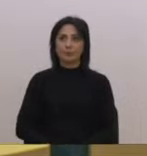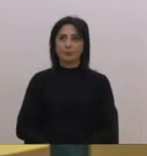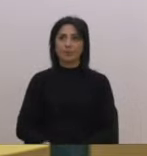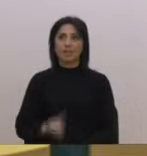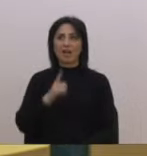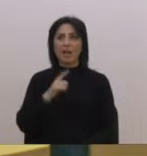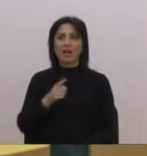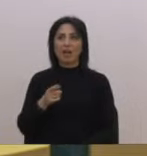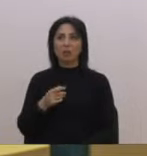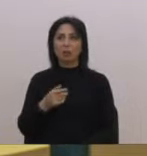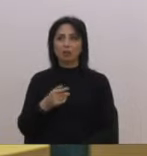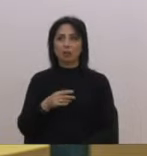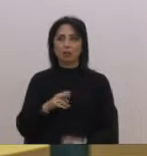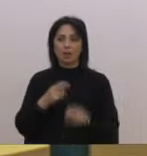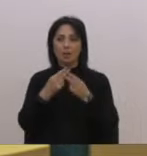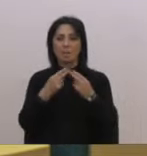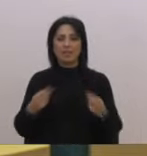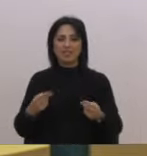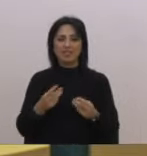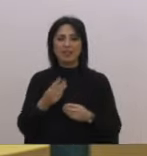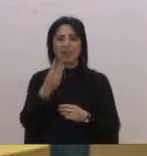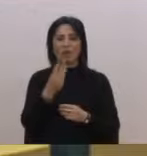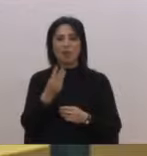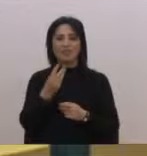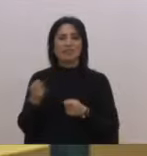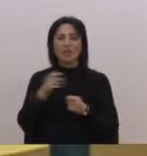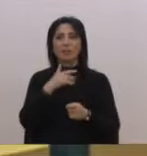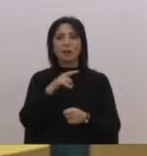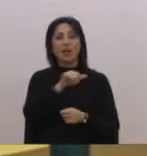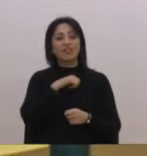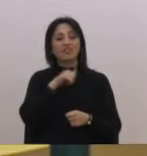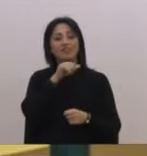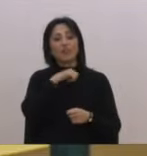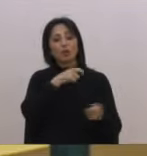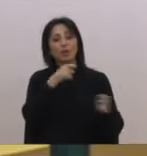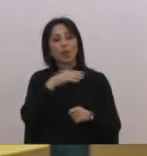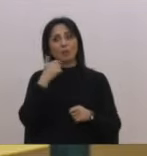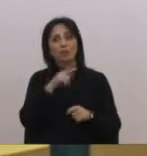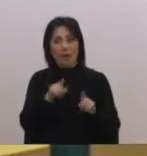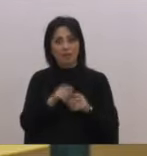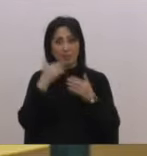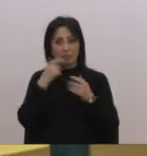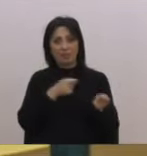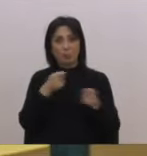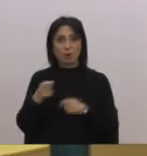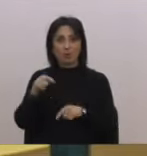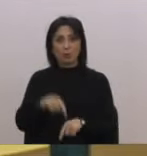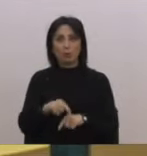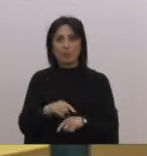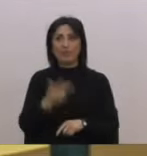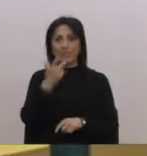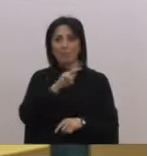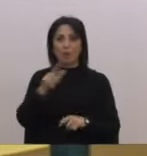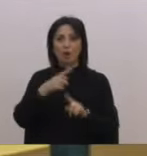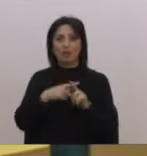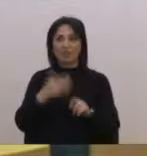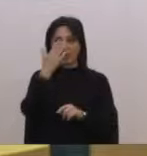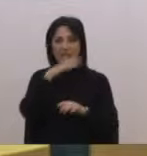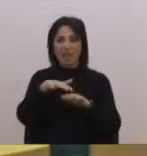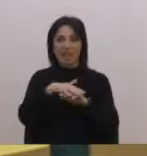Radomar și mocautu, Mercedes, Volkswagen, da se șemde. Titura doua și moihuanes, este ghia se marte, via și moihuan, o, sa milion nahevrieni